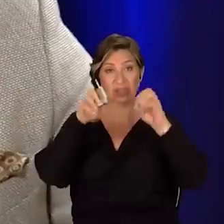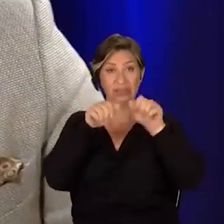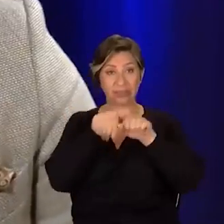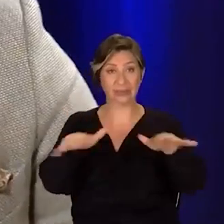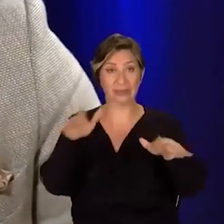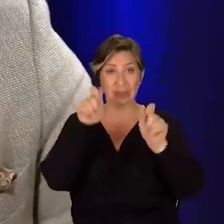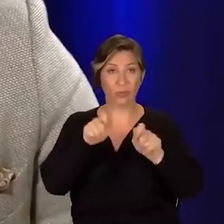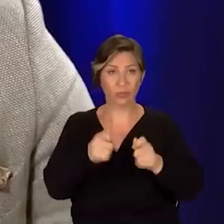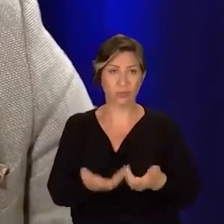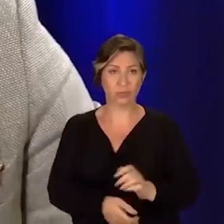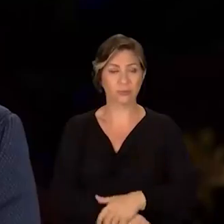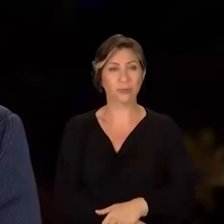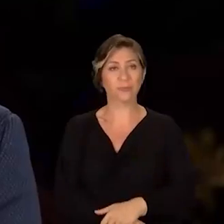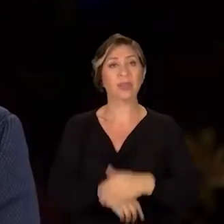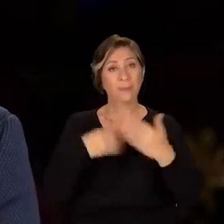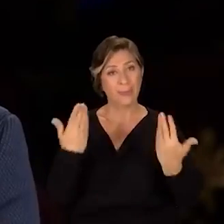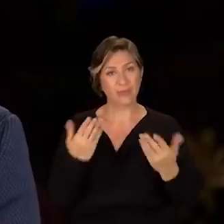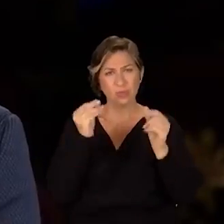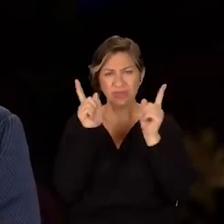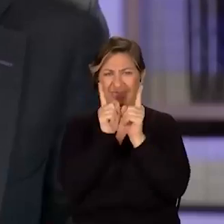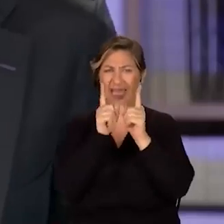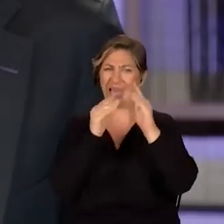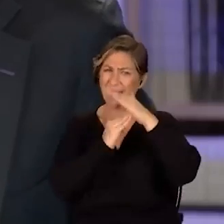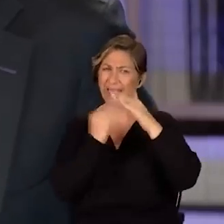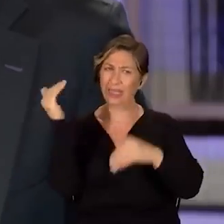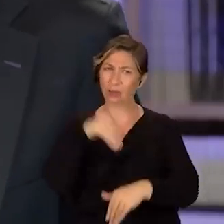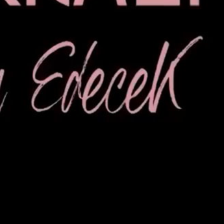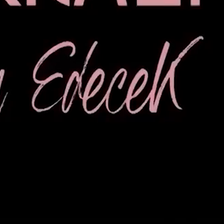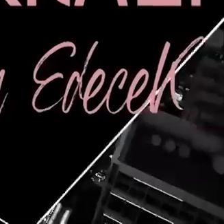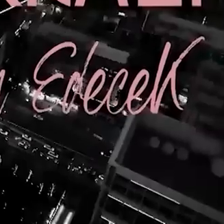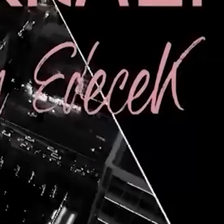ışık gösteriyoruz. Pekala, çok kısa ara, hemen dönüyoruz.